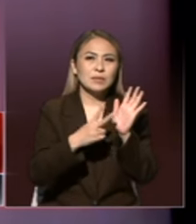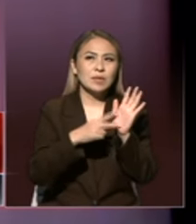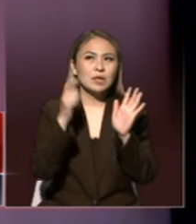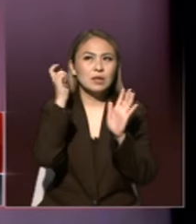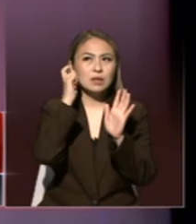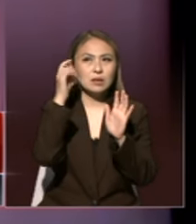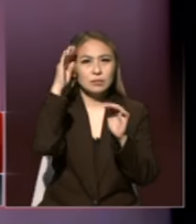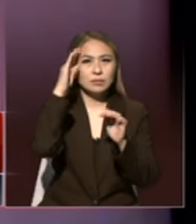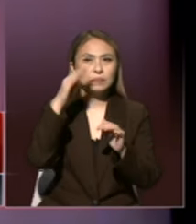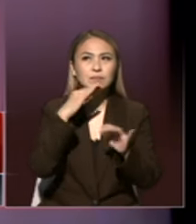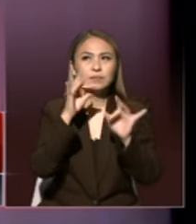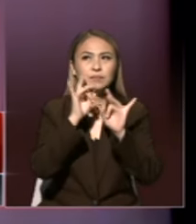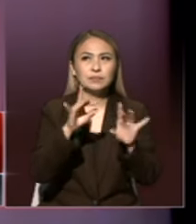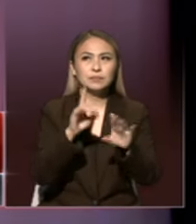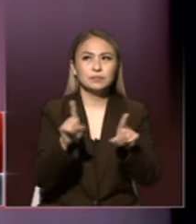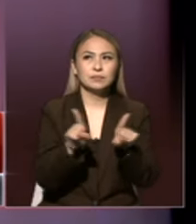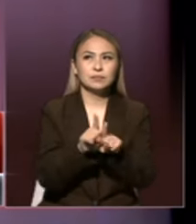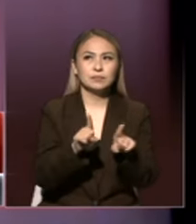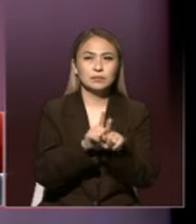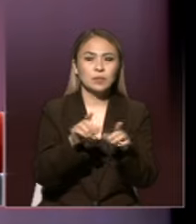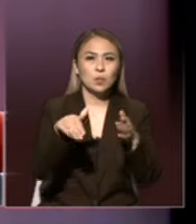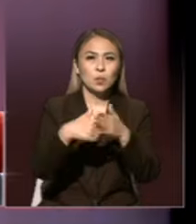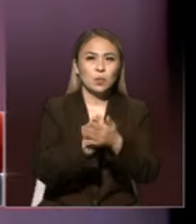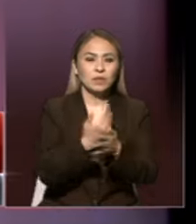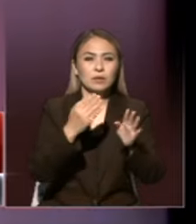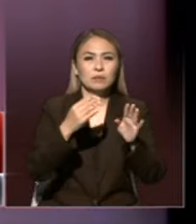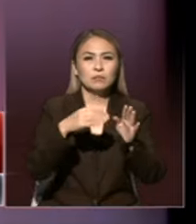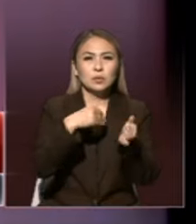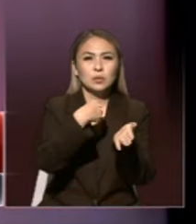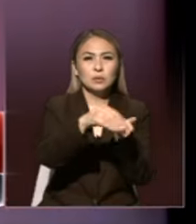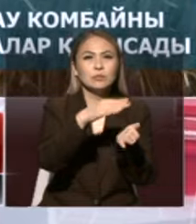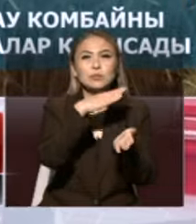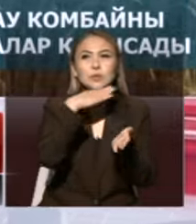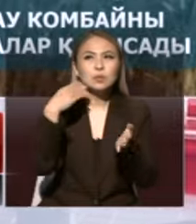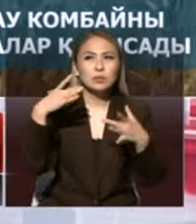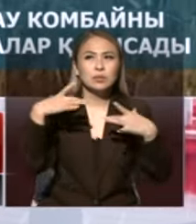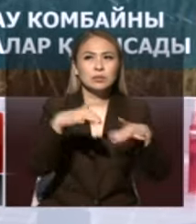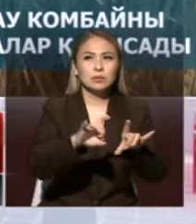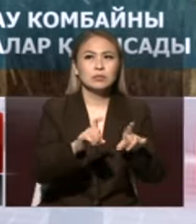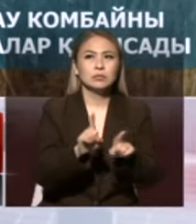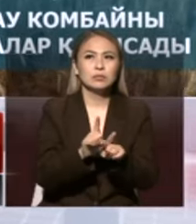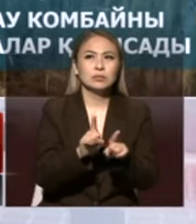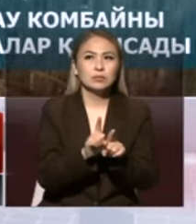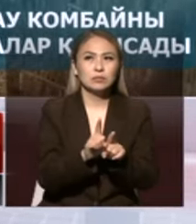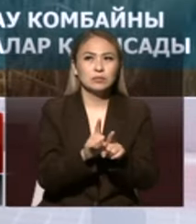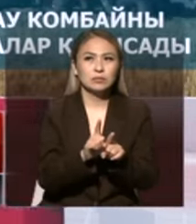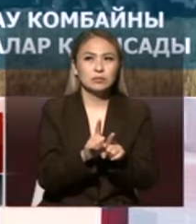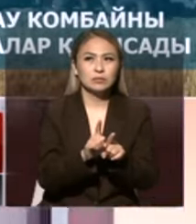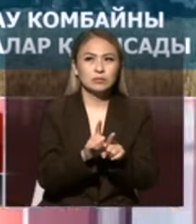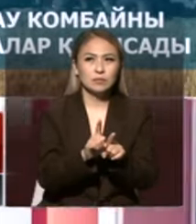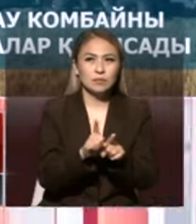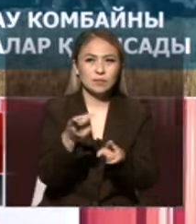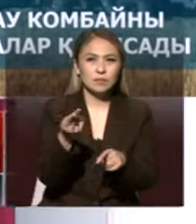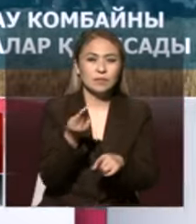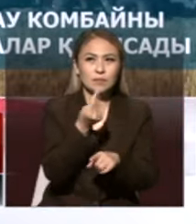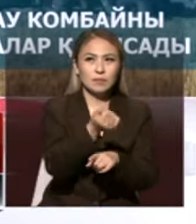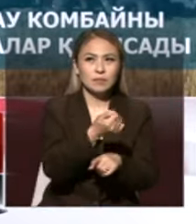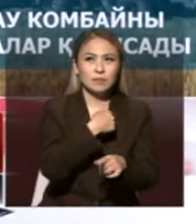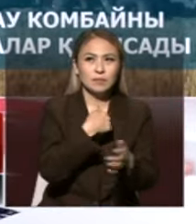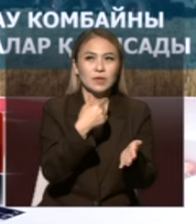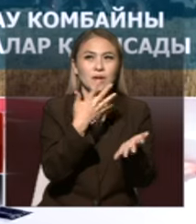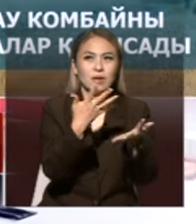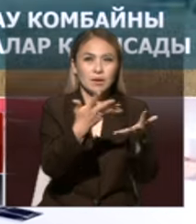Әкем айтам, неге жаңа трактор алмайсың? Деп айтам, маған айтады. Сен төлесең өтемін, аламын